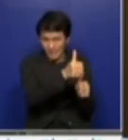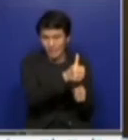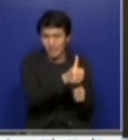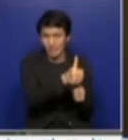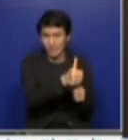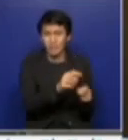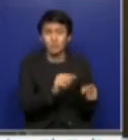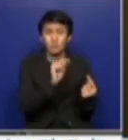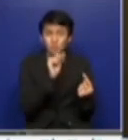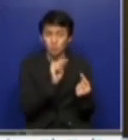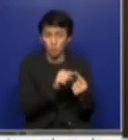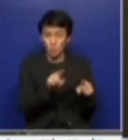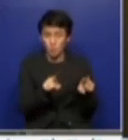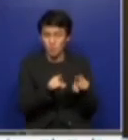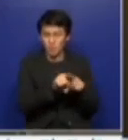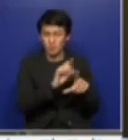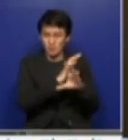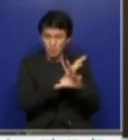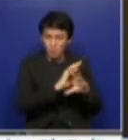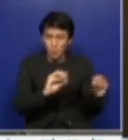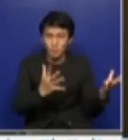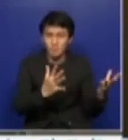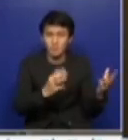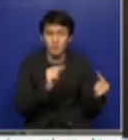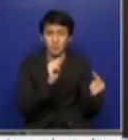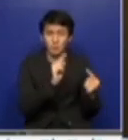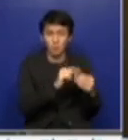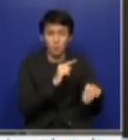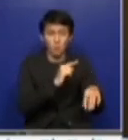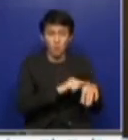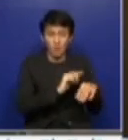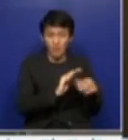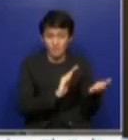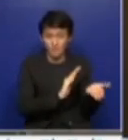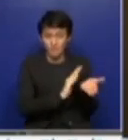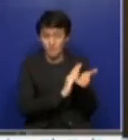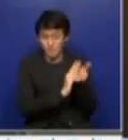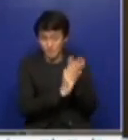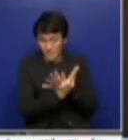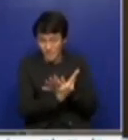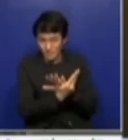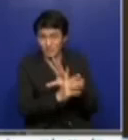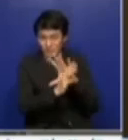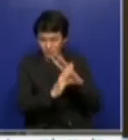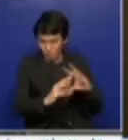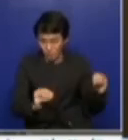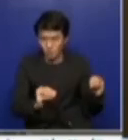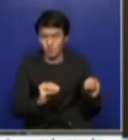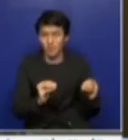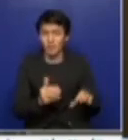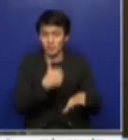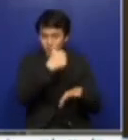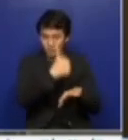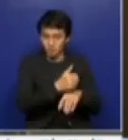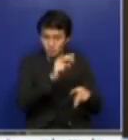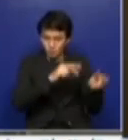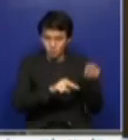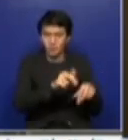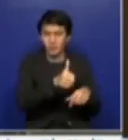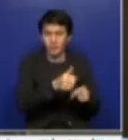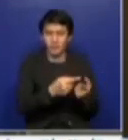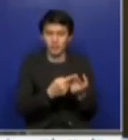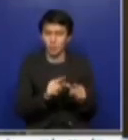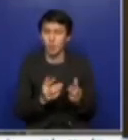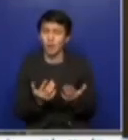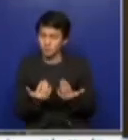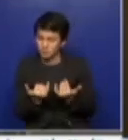ยต่อในระยะเปลี่ยนผ่านแต่ณเวลานี้ความเชื่อมั่นประเทศ